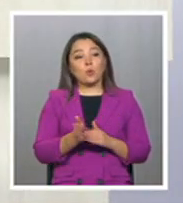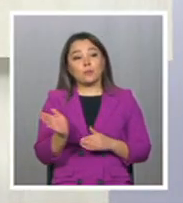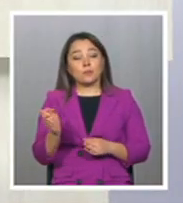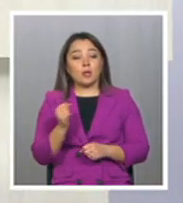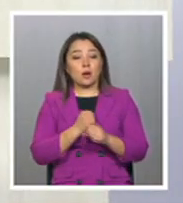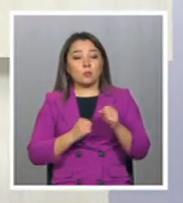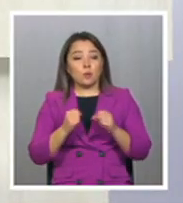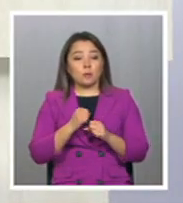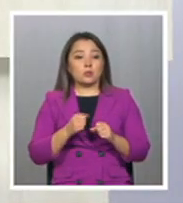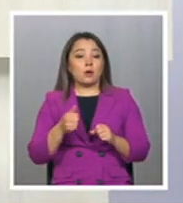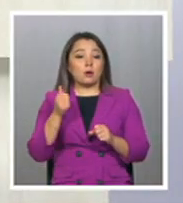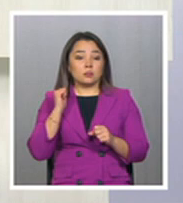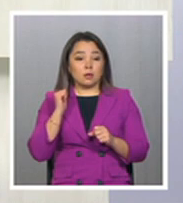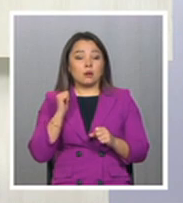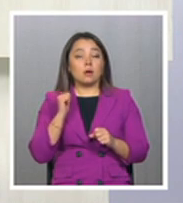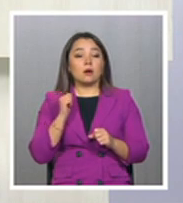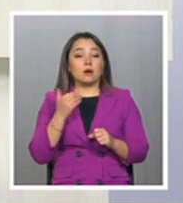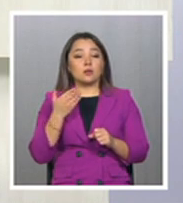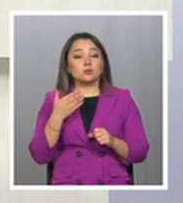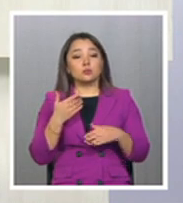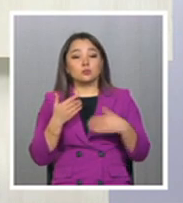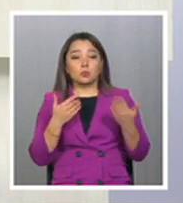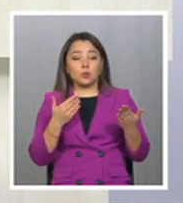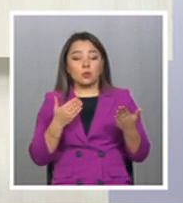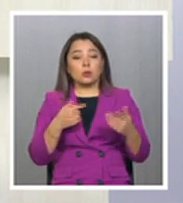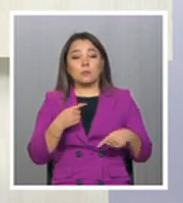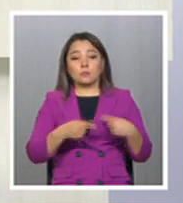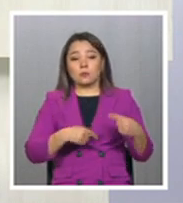артқа, сол жақтағы мотор алға жылжиды.